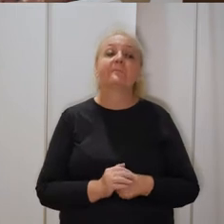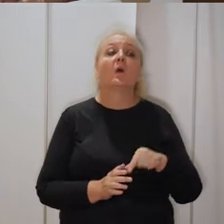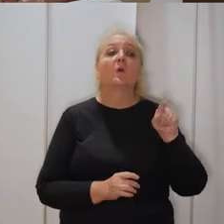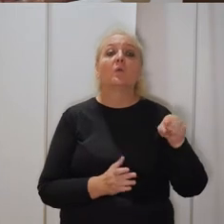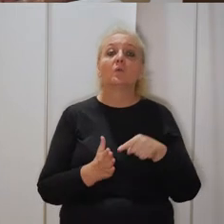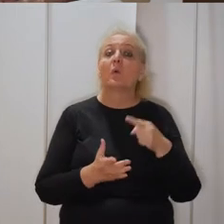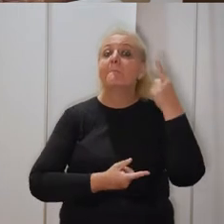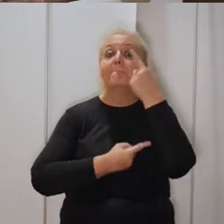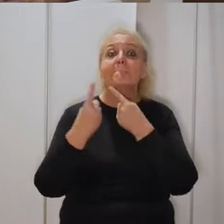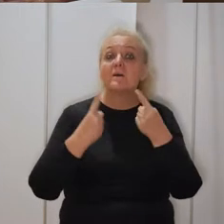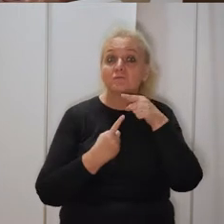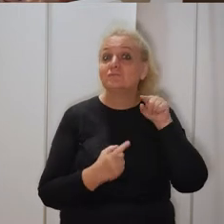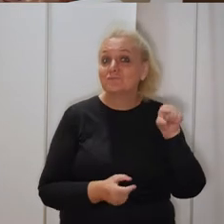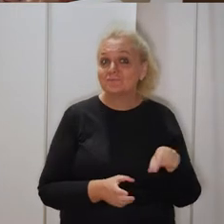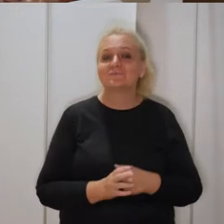To taka myśl, która